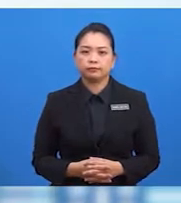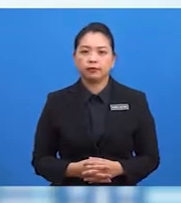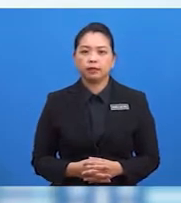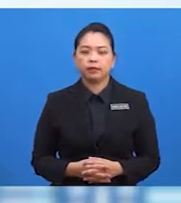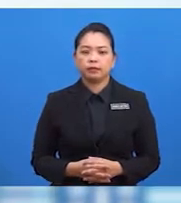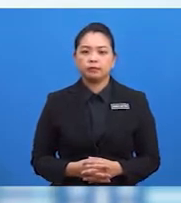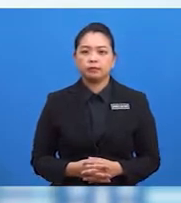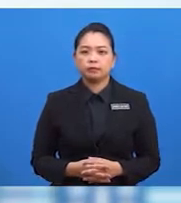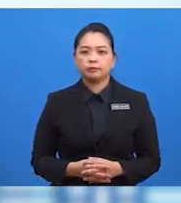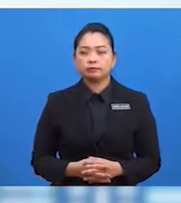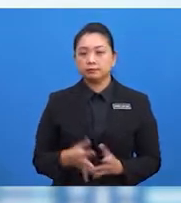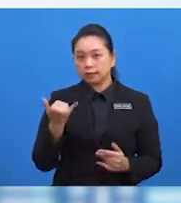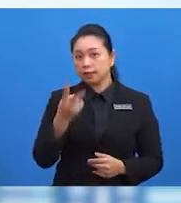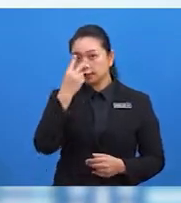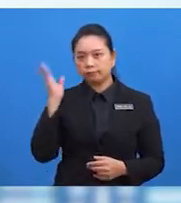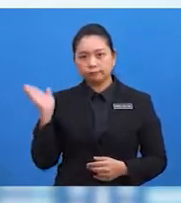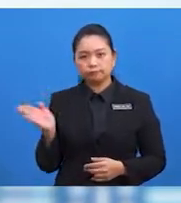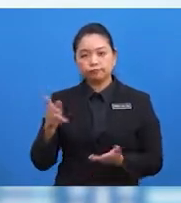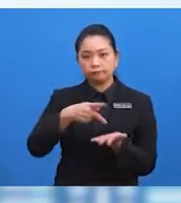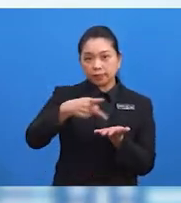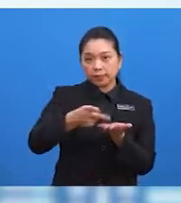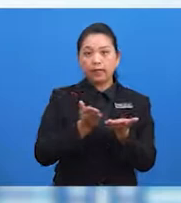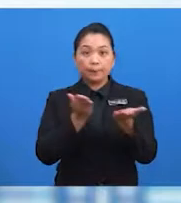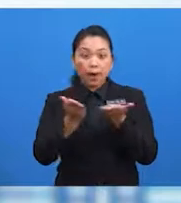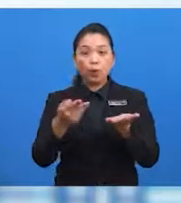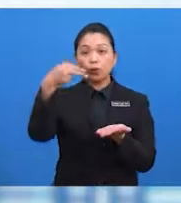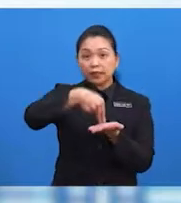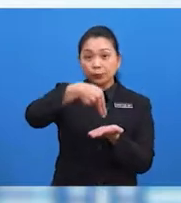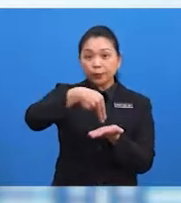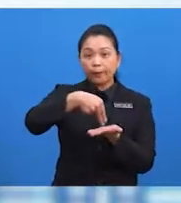Perbelanjaan mengurus yang kedua ialah bayaran khidmat hutang.